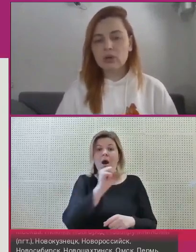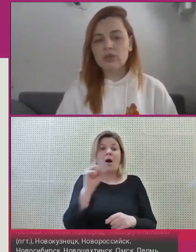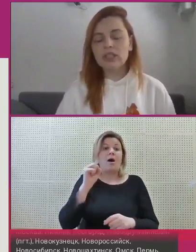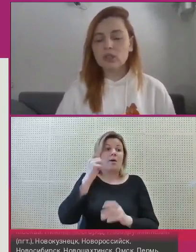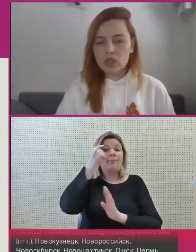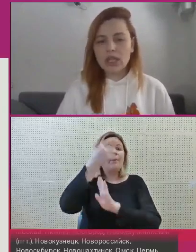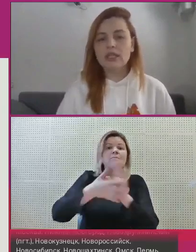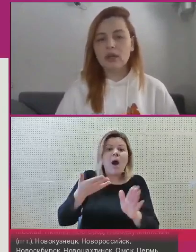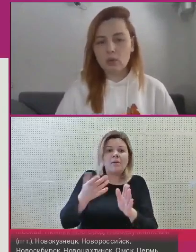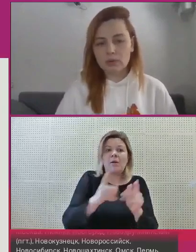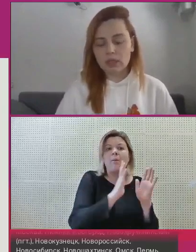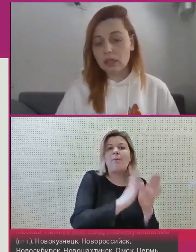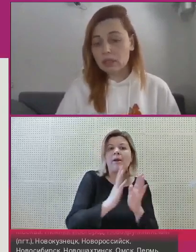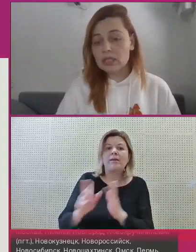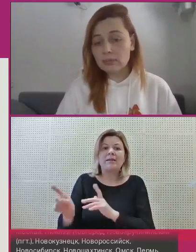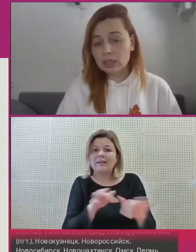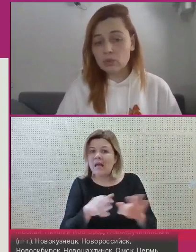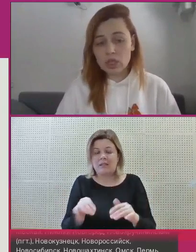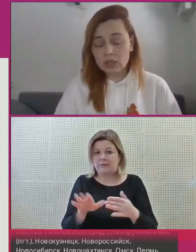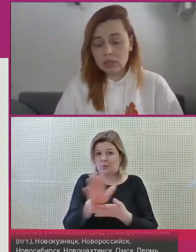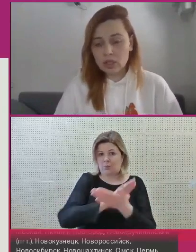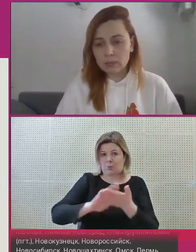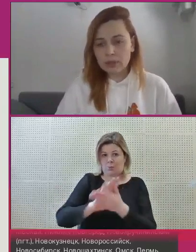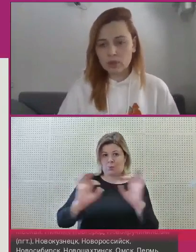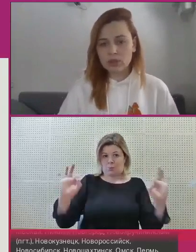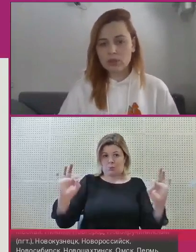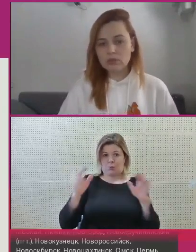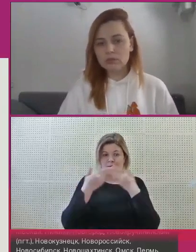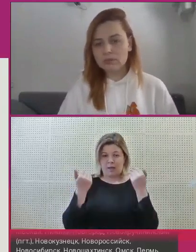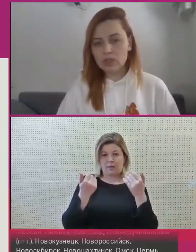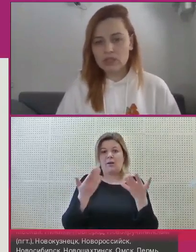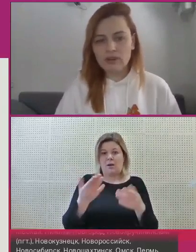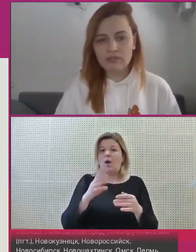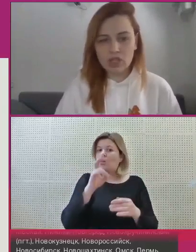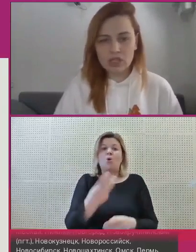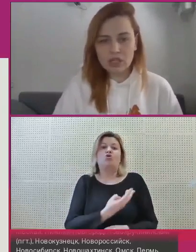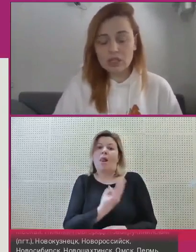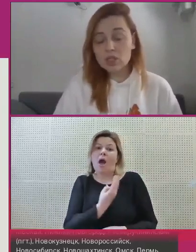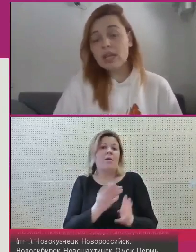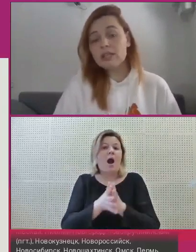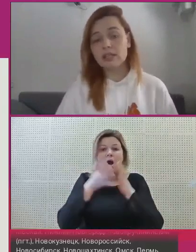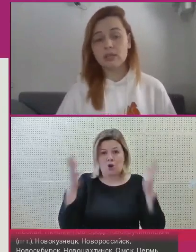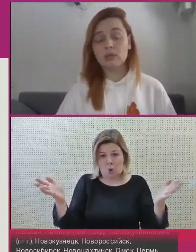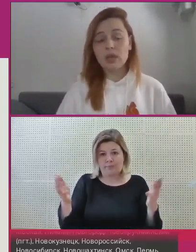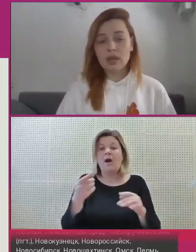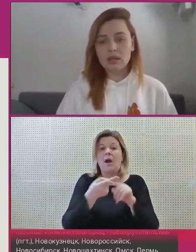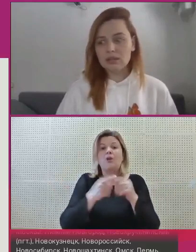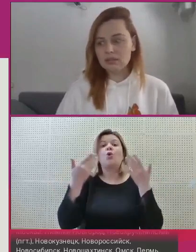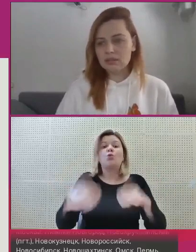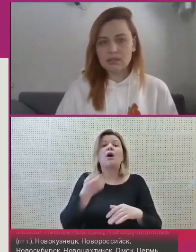действий никакого нет, но желание огромное. Это на самом деле уже хорошо, потому что у большинства в нашей стране и желания-то